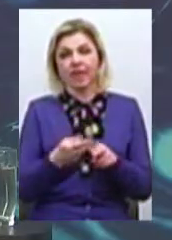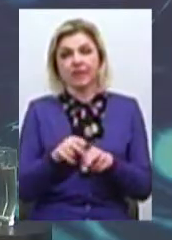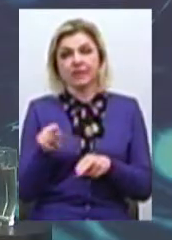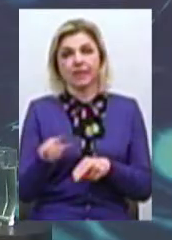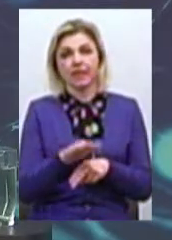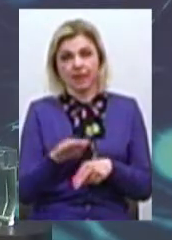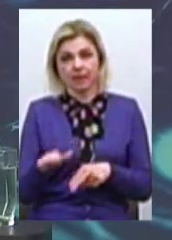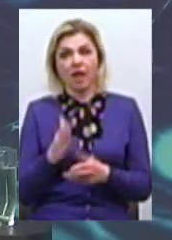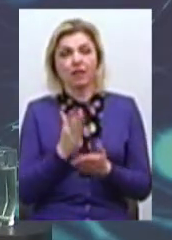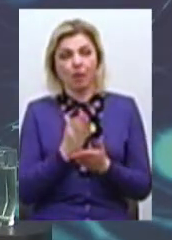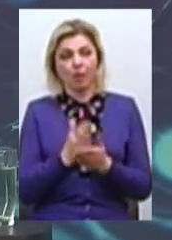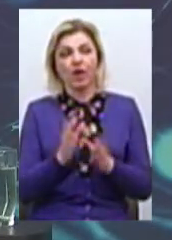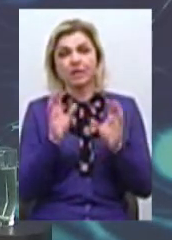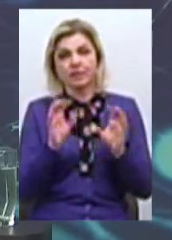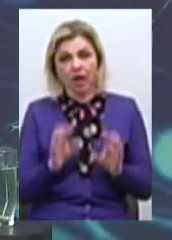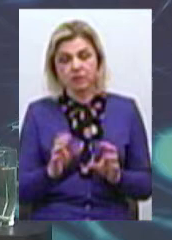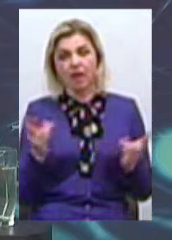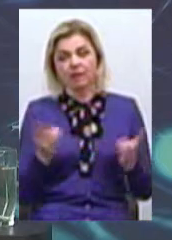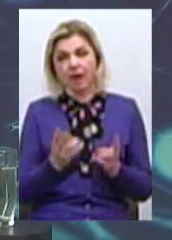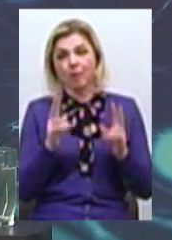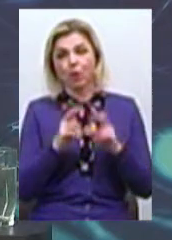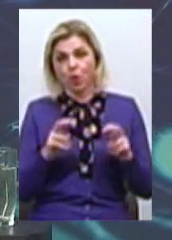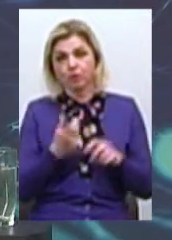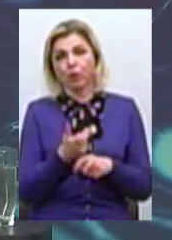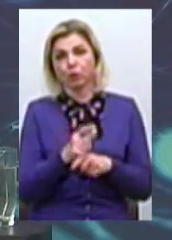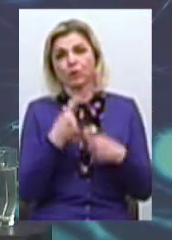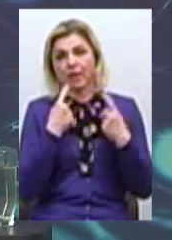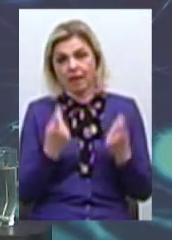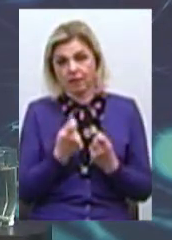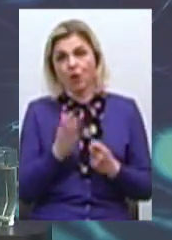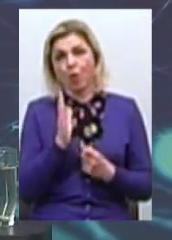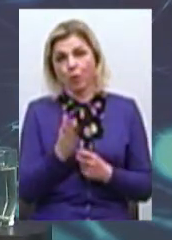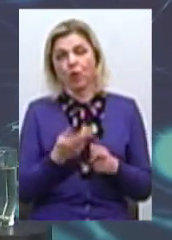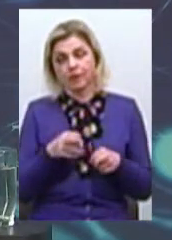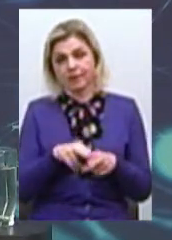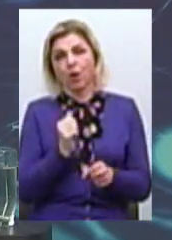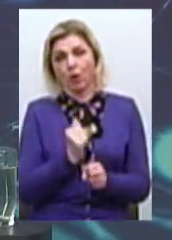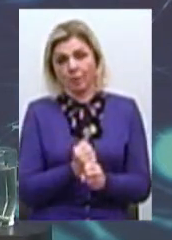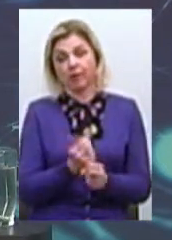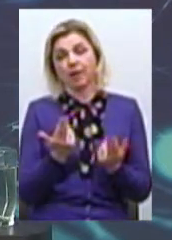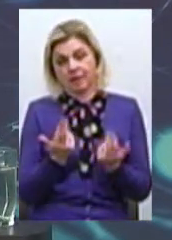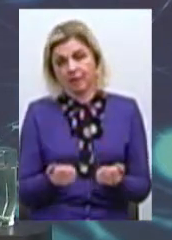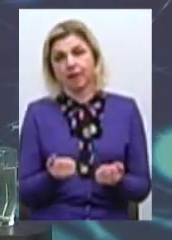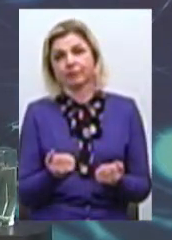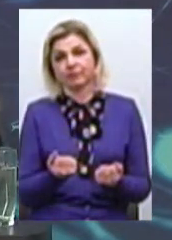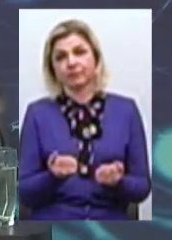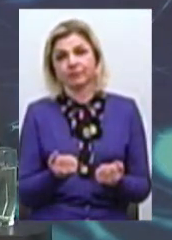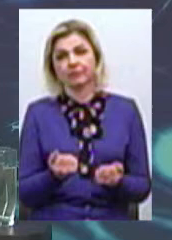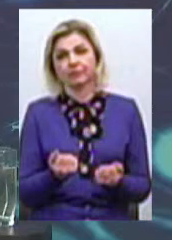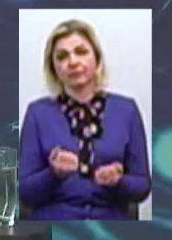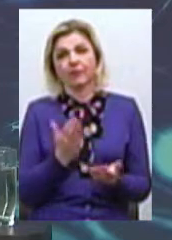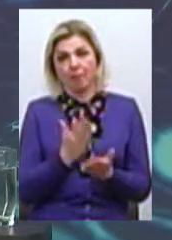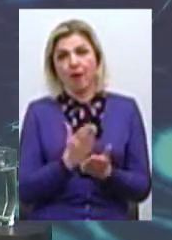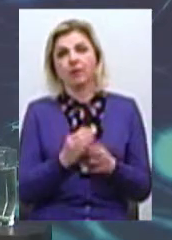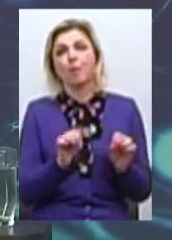набуває статус, а в цьому треба розбиратись дуже ретельно, і ми будемо це робити, наставник має